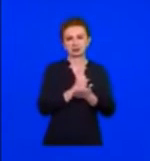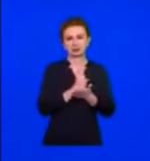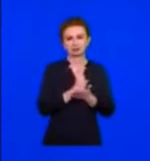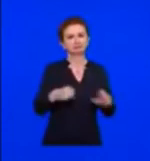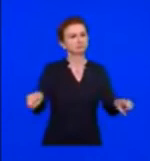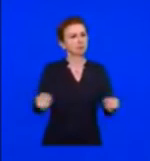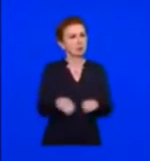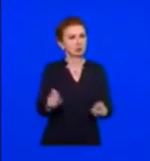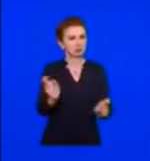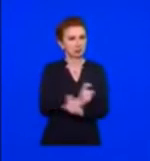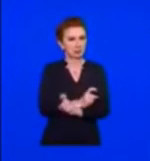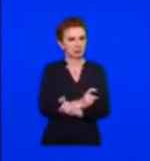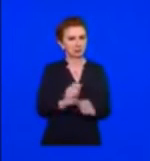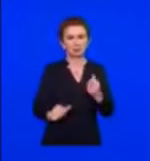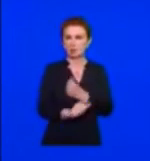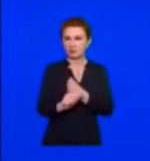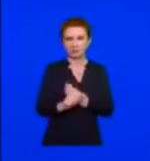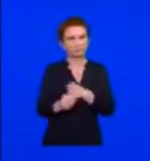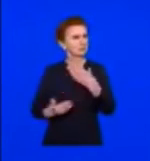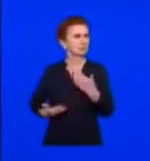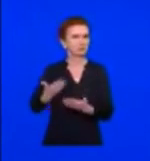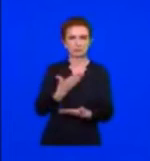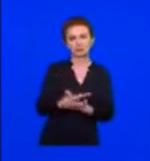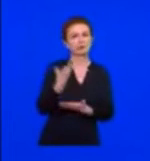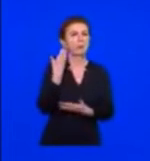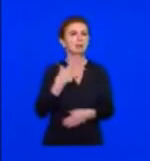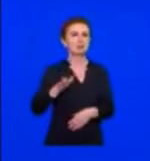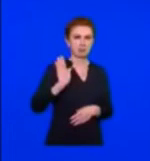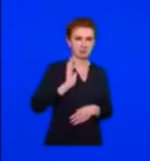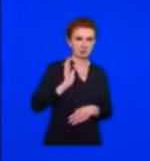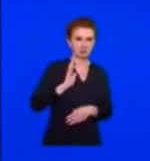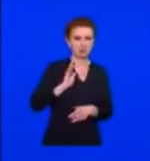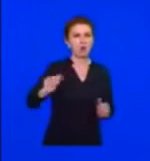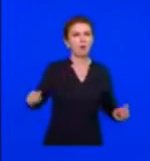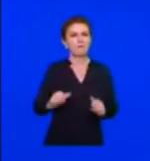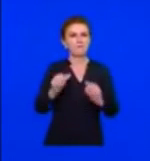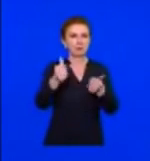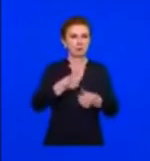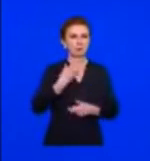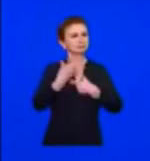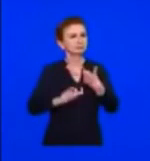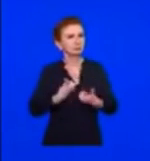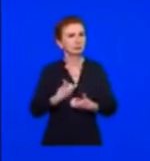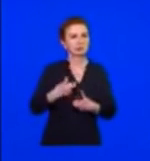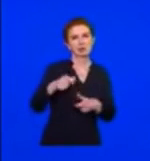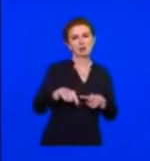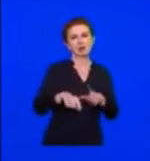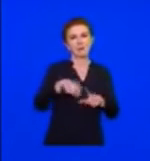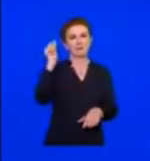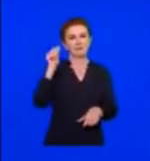państwa. Dlatego zaproponowaliśmy najbezpieczniejszą formę przeprowadzenia wyborów prezydenckich, wybory w